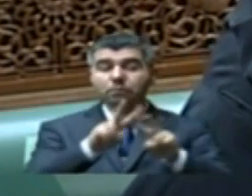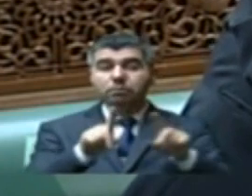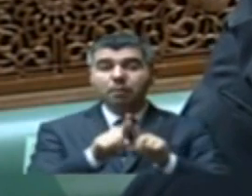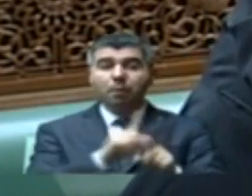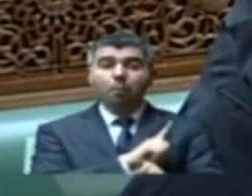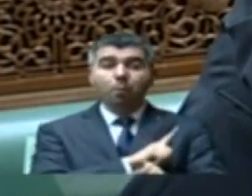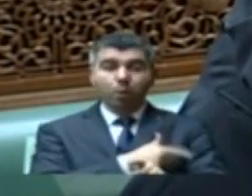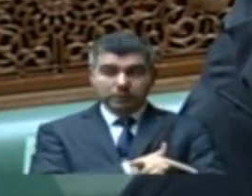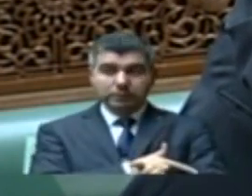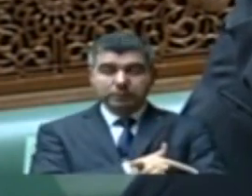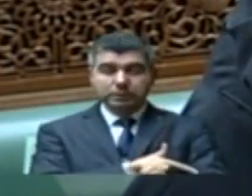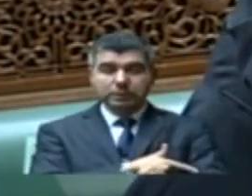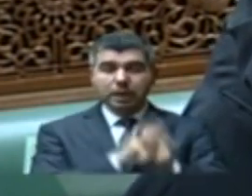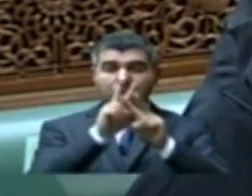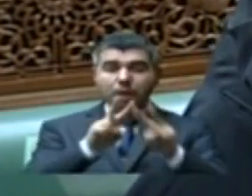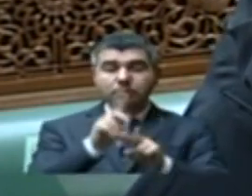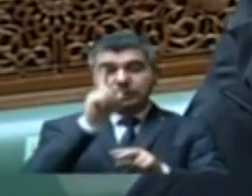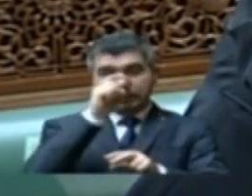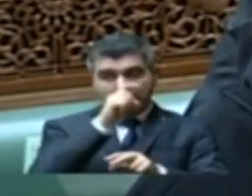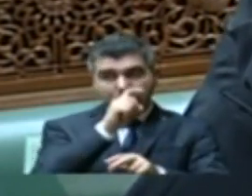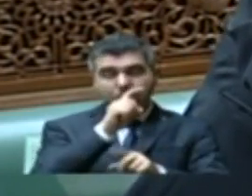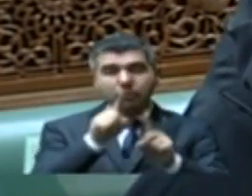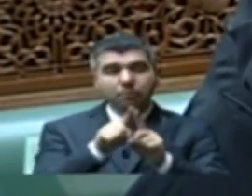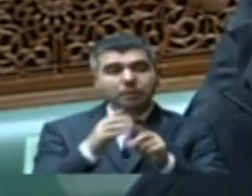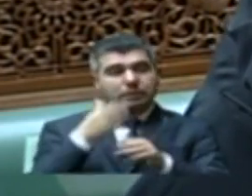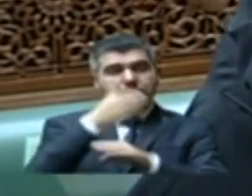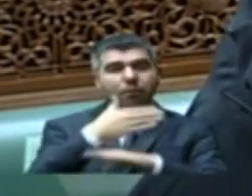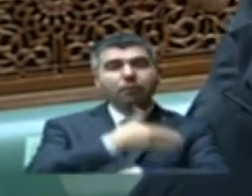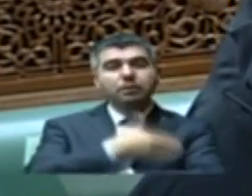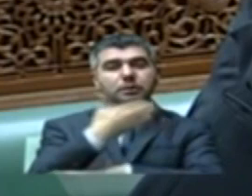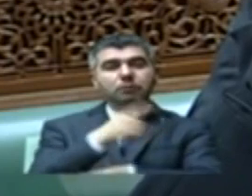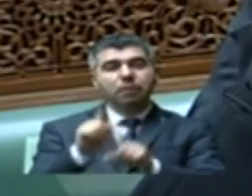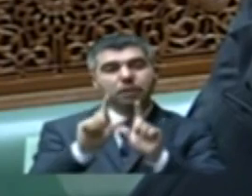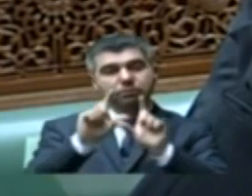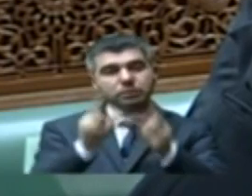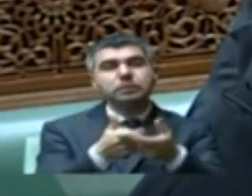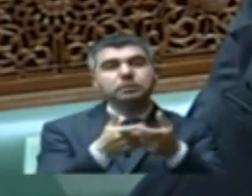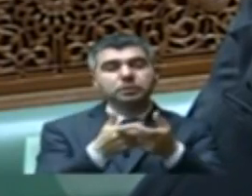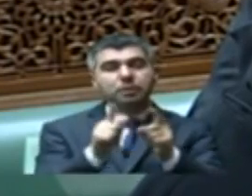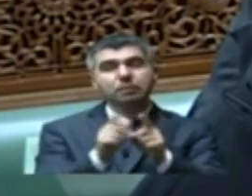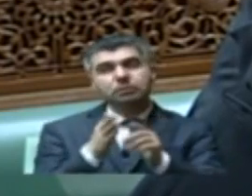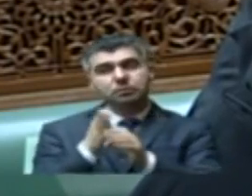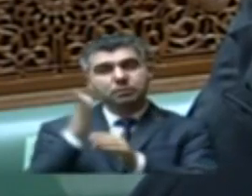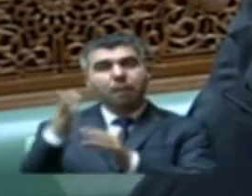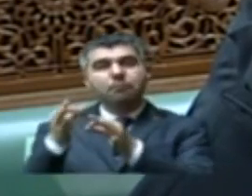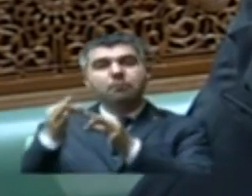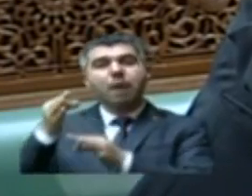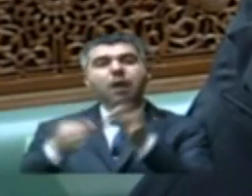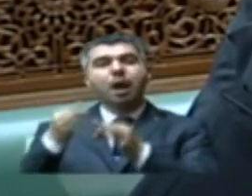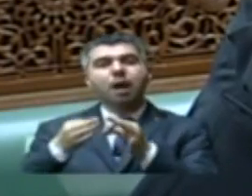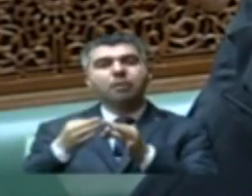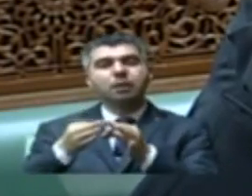معاناة، ولا سيما منهم الذين يعبرون الحدود، حيث يتم اعتقالهم بغية ترحيلهم إلى مقر المحاكم الصادرة